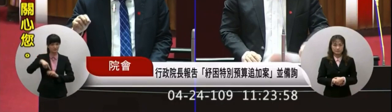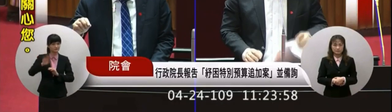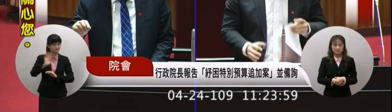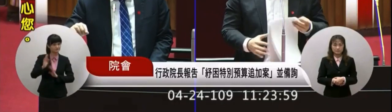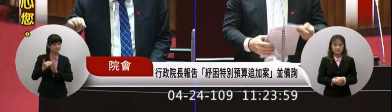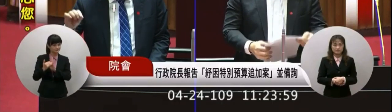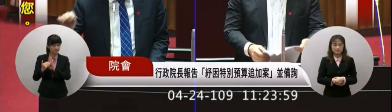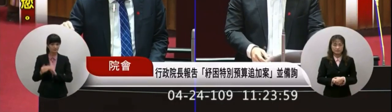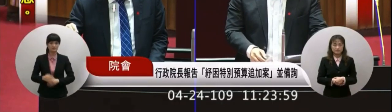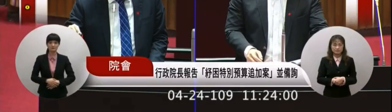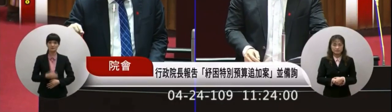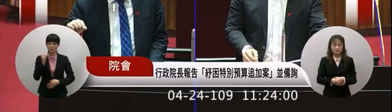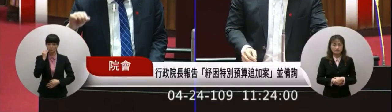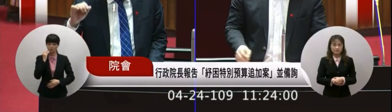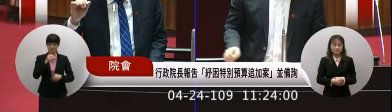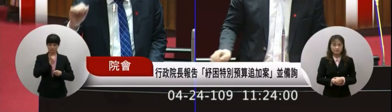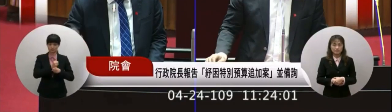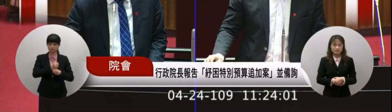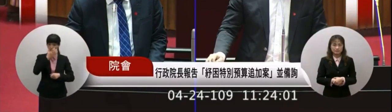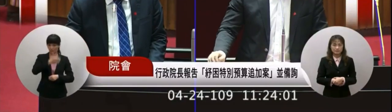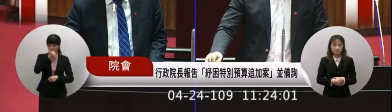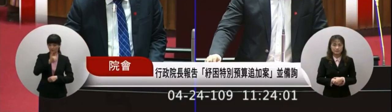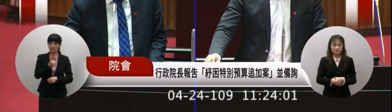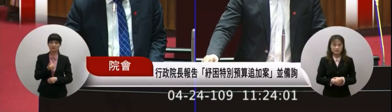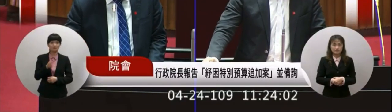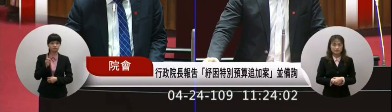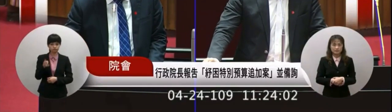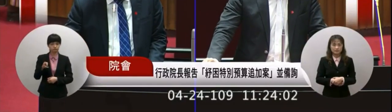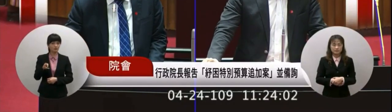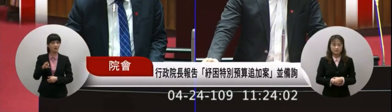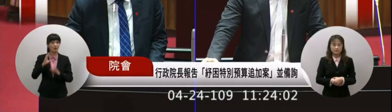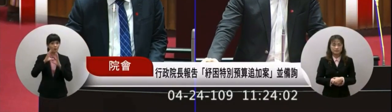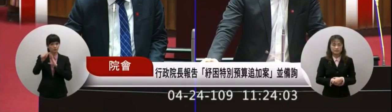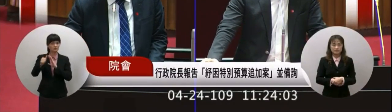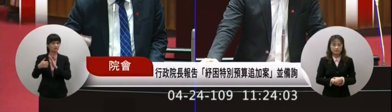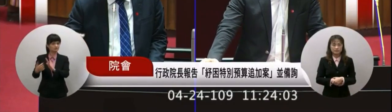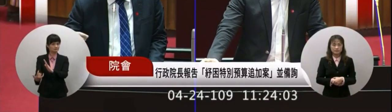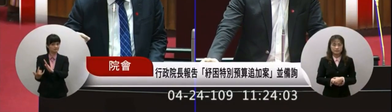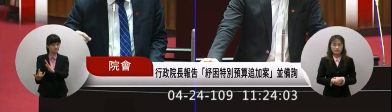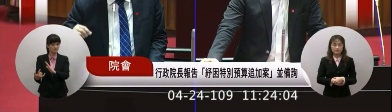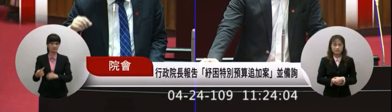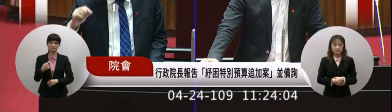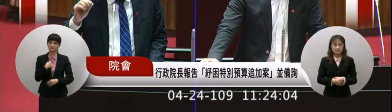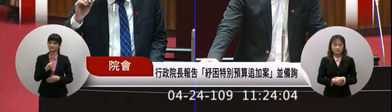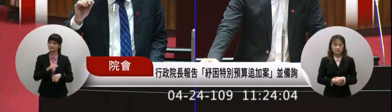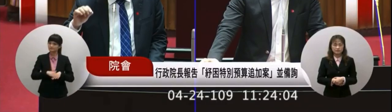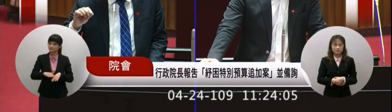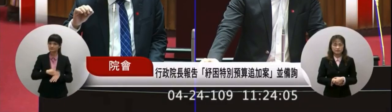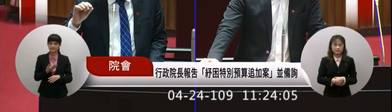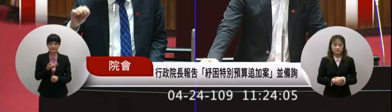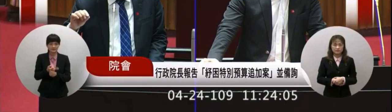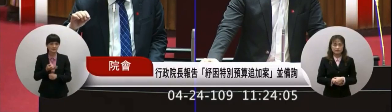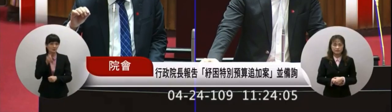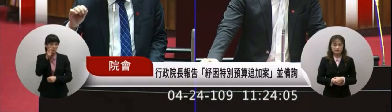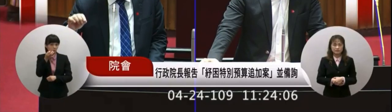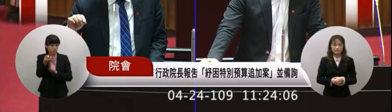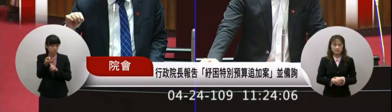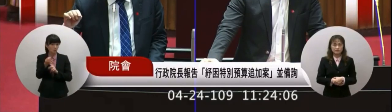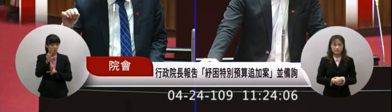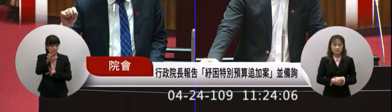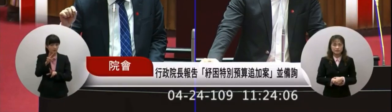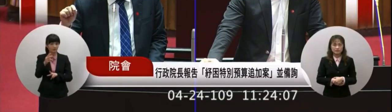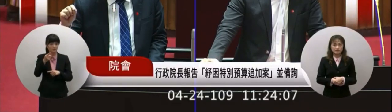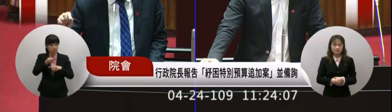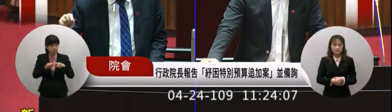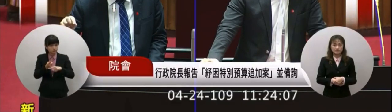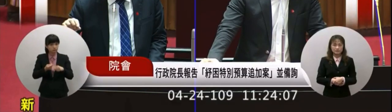上是雇主甲你要求诶，是应该爱加薪。啊，头仔委员讲诶是毋是会当半薪？啊，这部分阮了解讲病医含